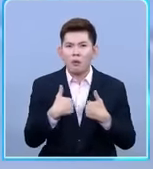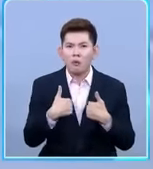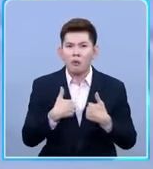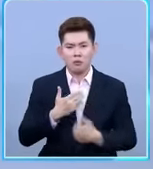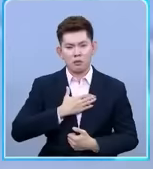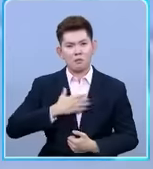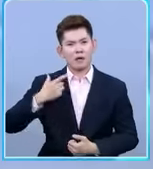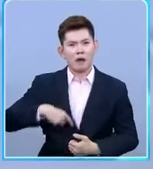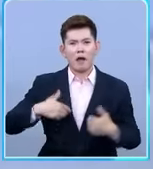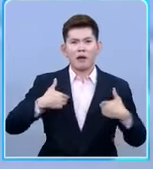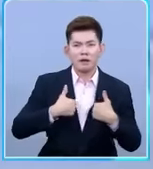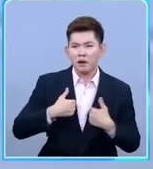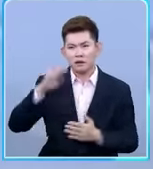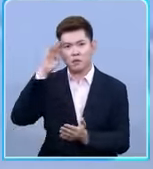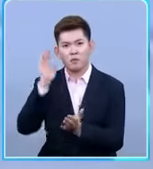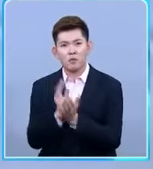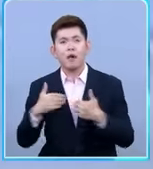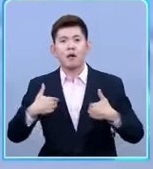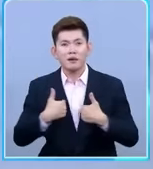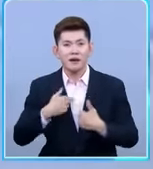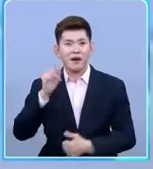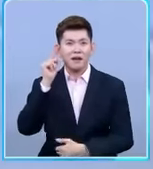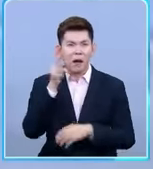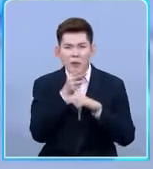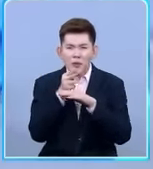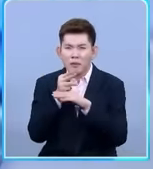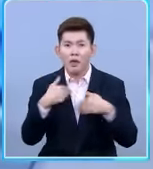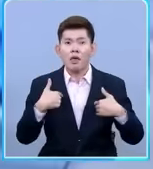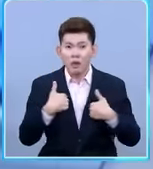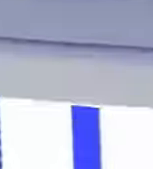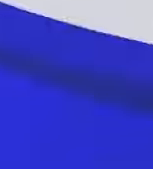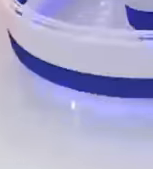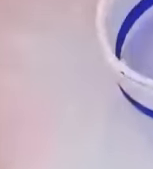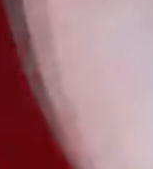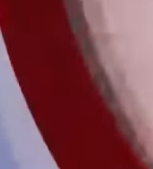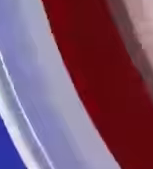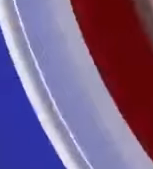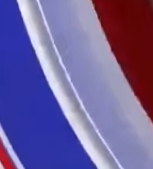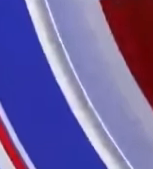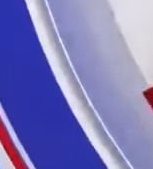หนื่อยตำรวจก็จะเหนื่อยนะเออนักข่าวเราก็จะเหนื่อยด้วยเหมือนกัน ยิ่งอยากรู้นะคะ